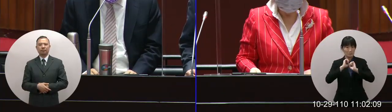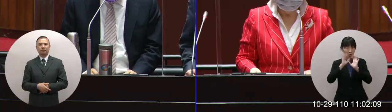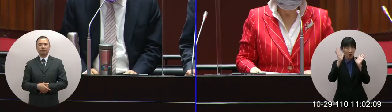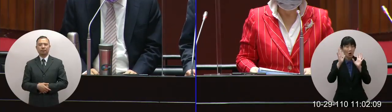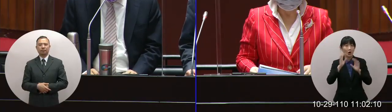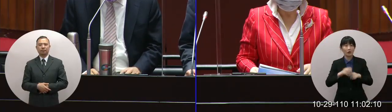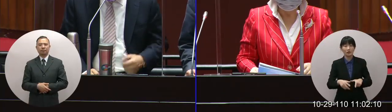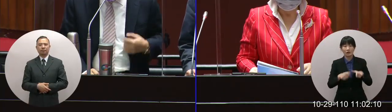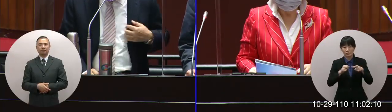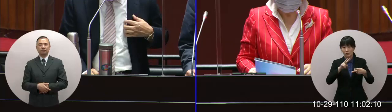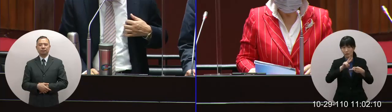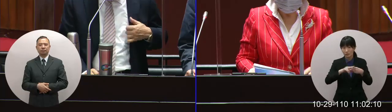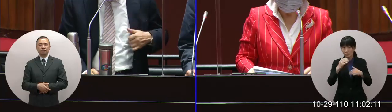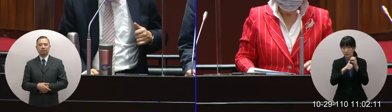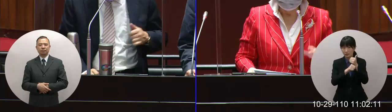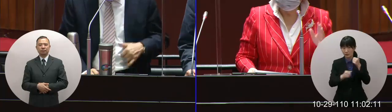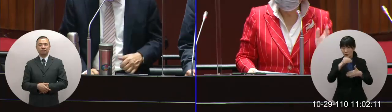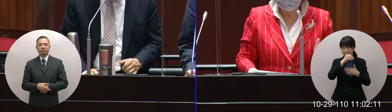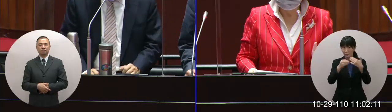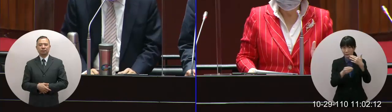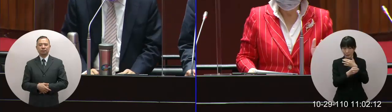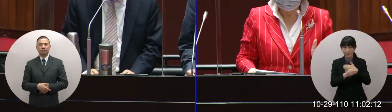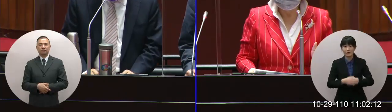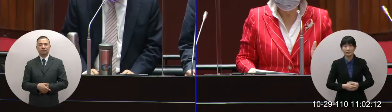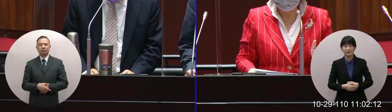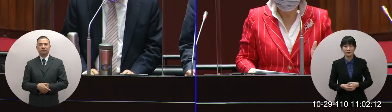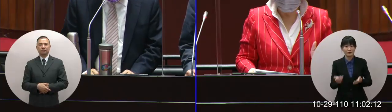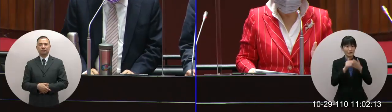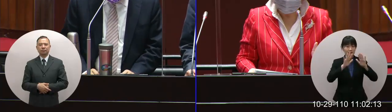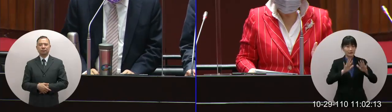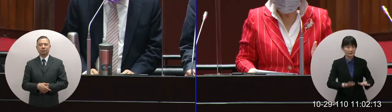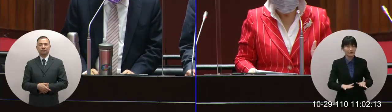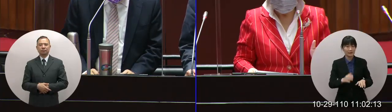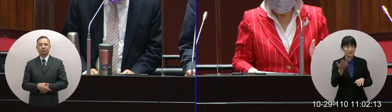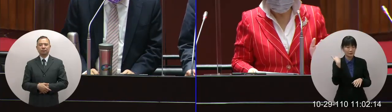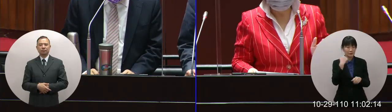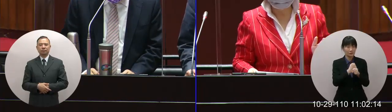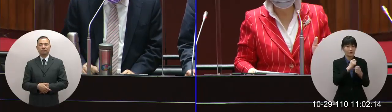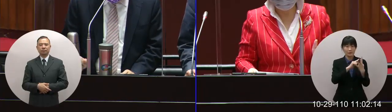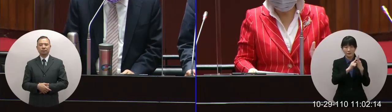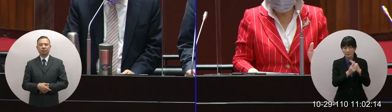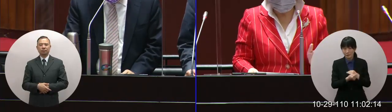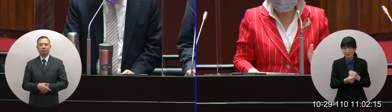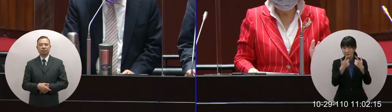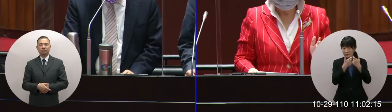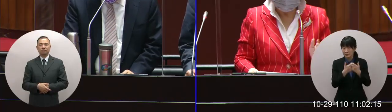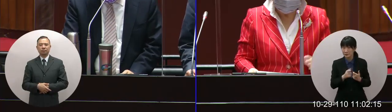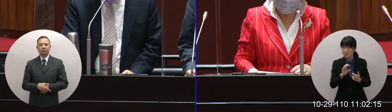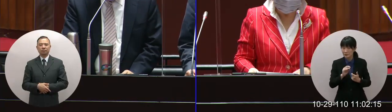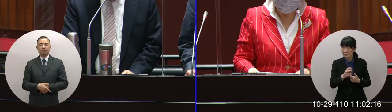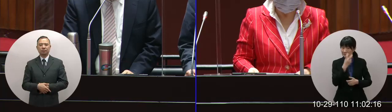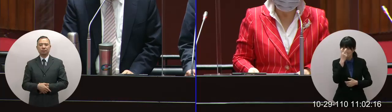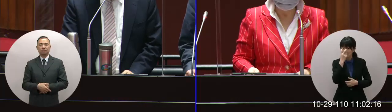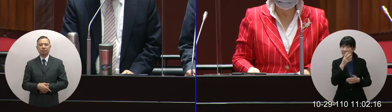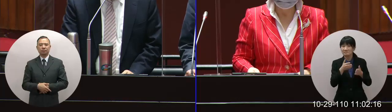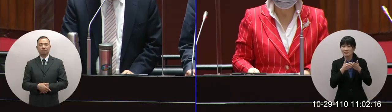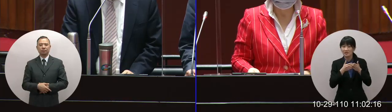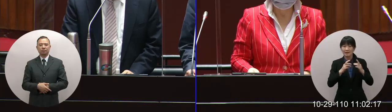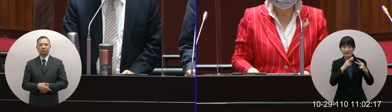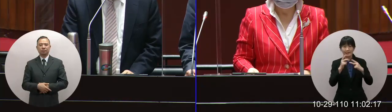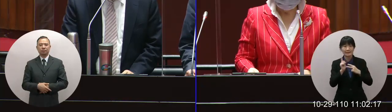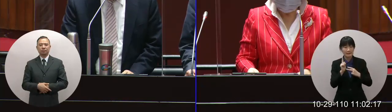论来检视现在所有的防疫的作为，是不是还有需要精进的地